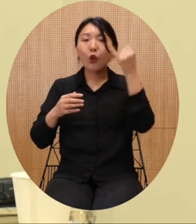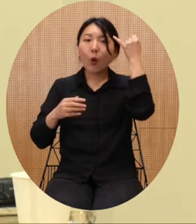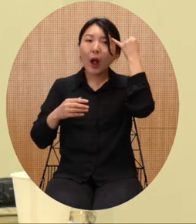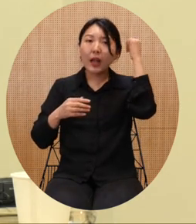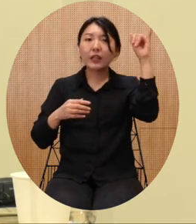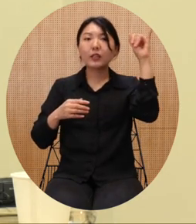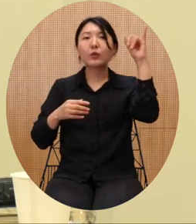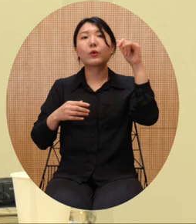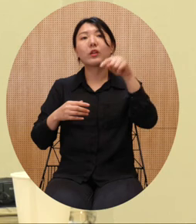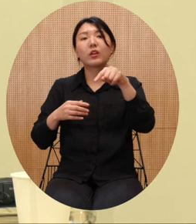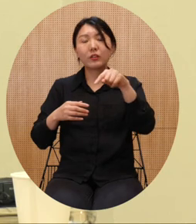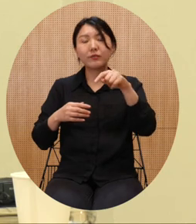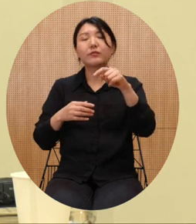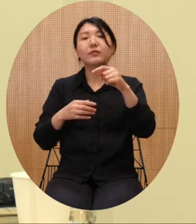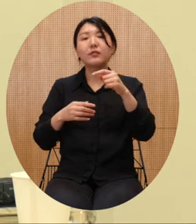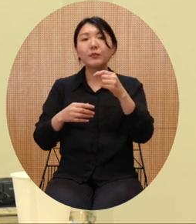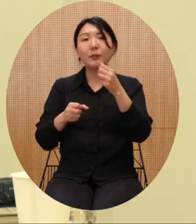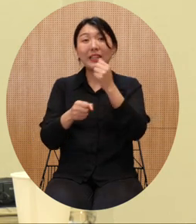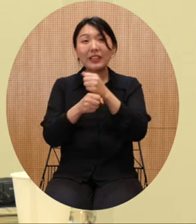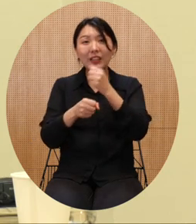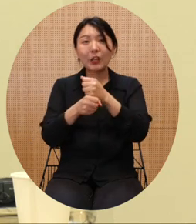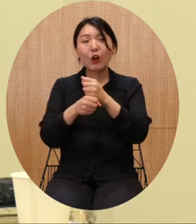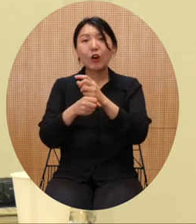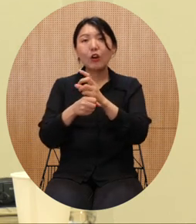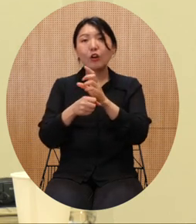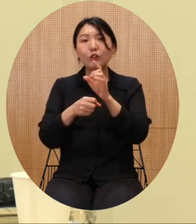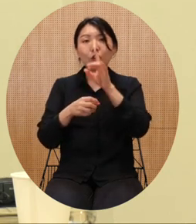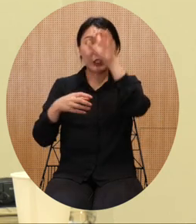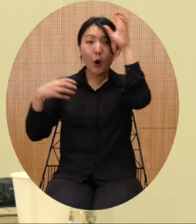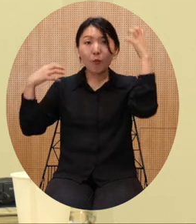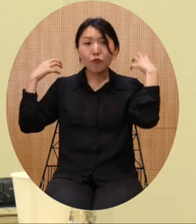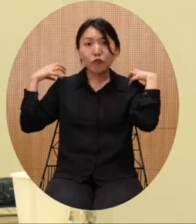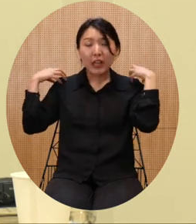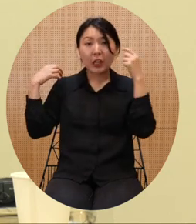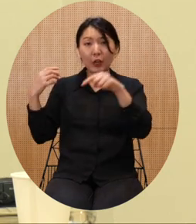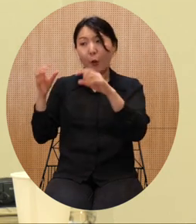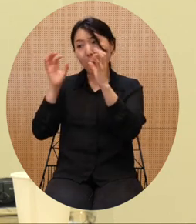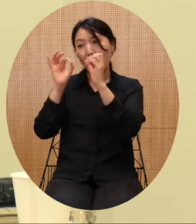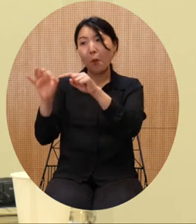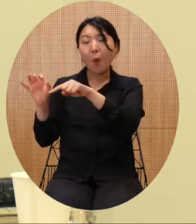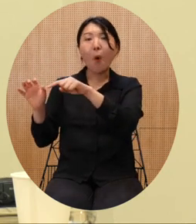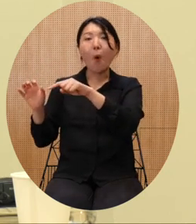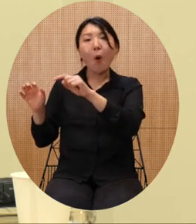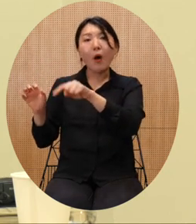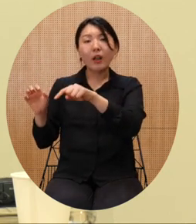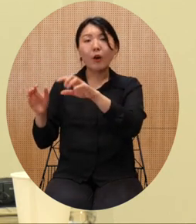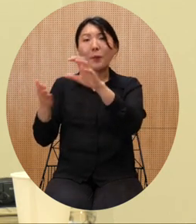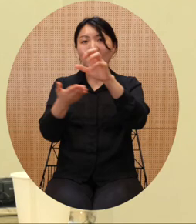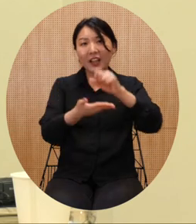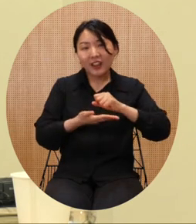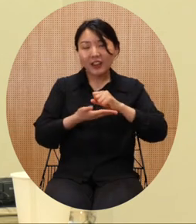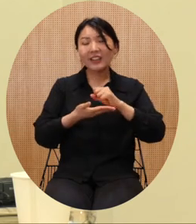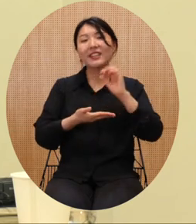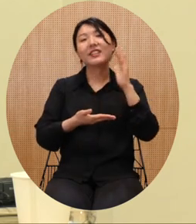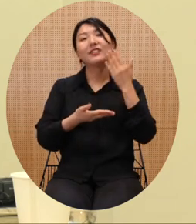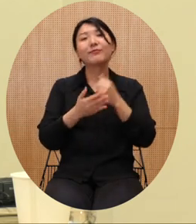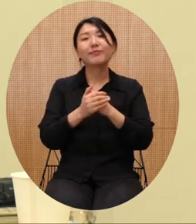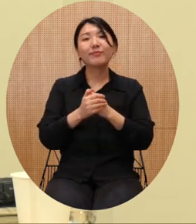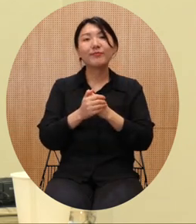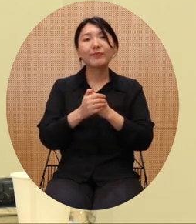모범이 만들어지면 중앙정부가 LH에서 받아 안아야 된다라고 하는 생각을 가지고 하고 있는 겁니다.